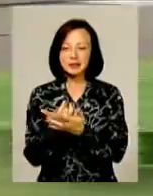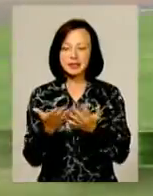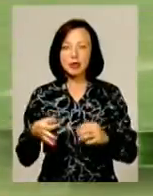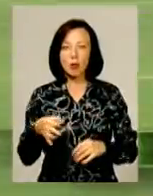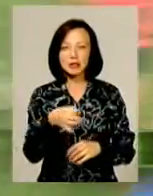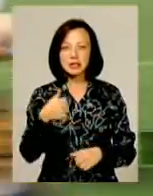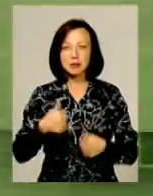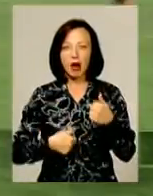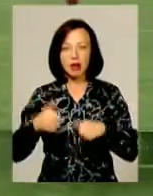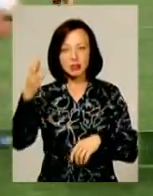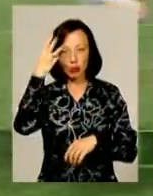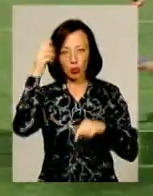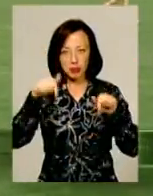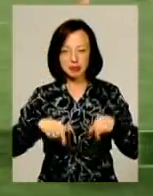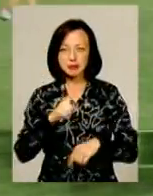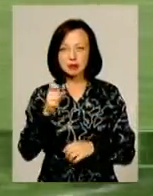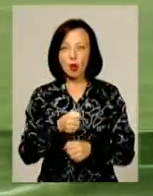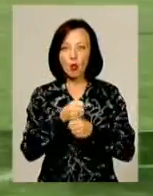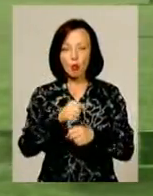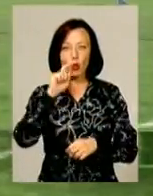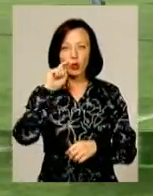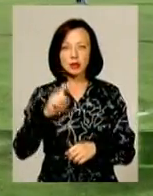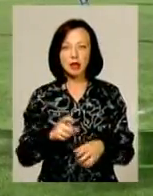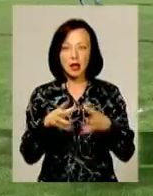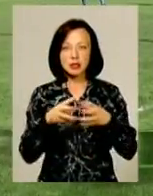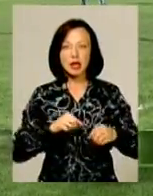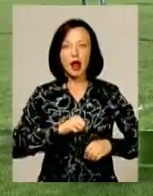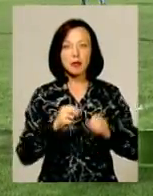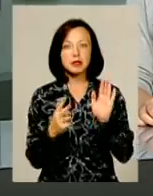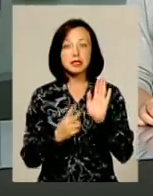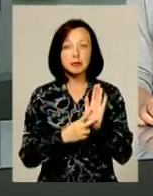областей змагалися у Хмельницькому за Кубок України з регбі-7.